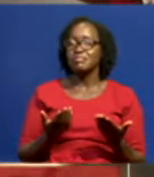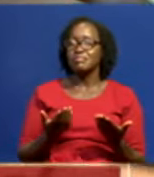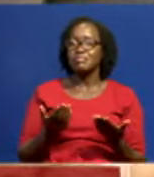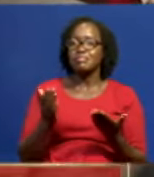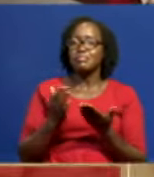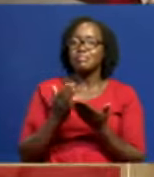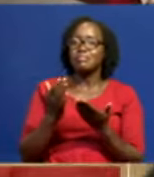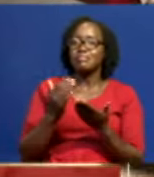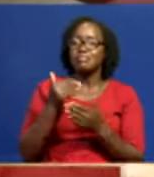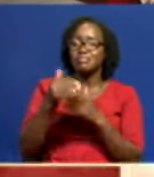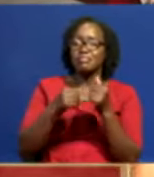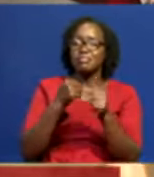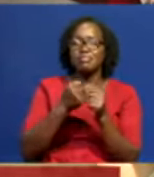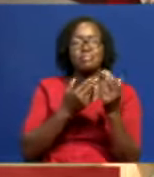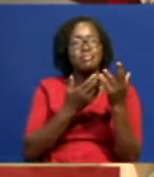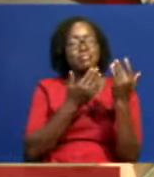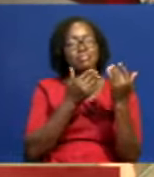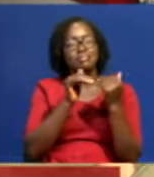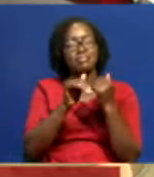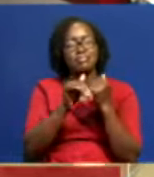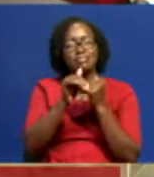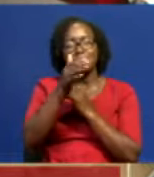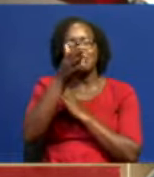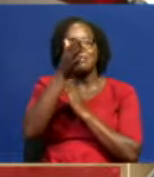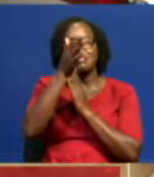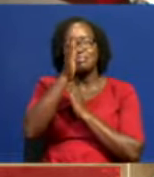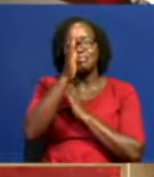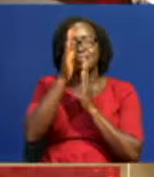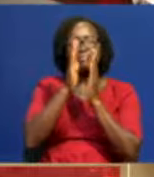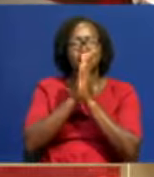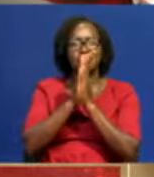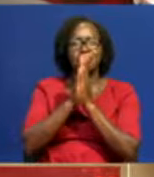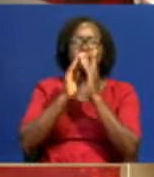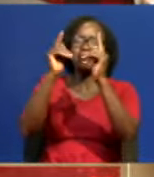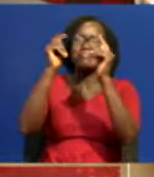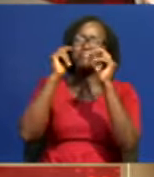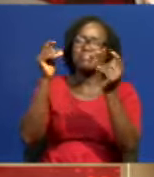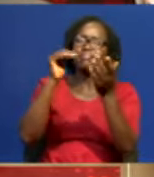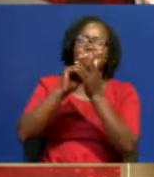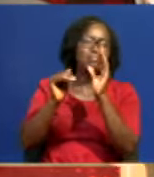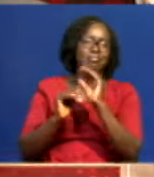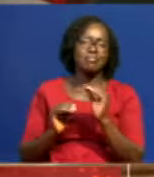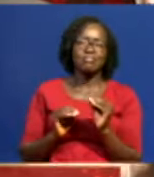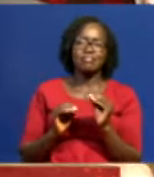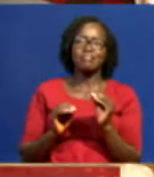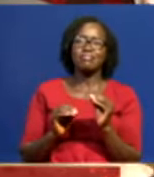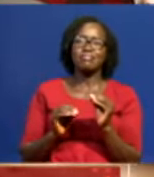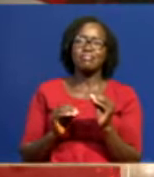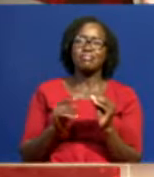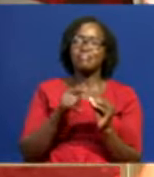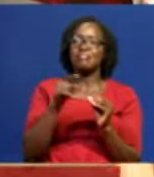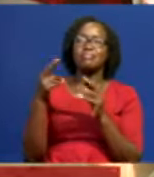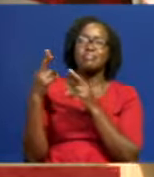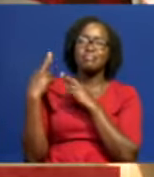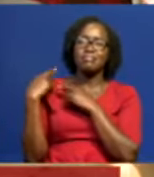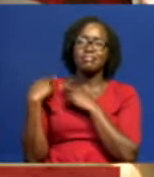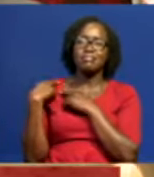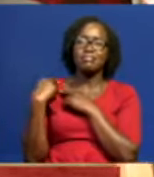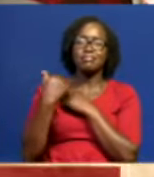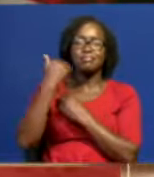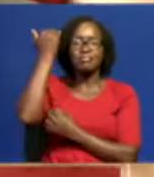sasa ya tunatarajia, tuombe Mungu. Hii maneno ya maandamano isirudi. Na venye wako responsible na hizo mambo ya